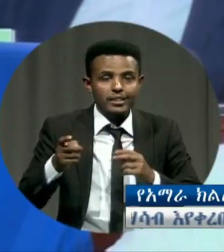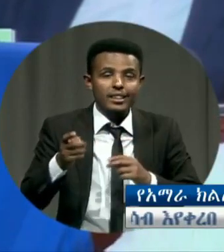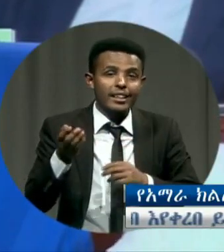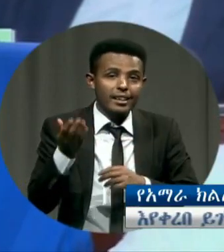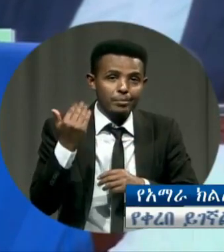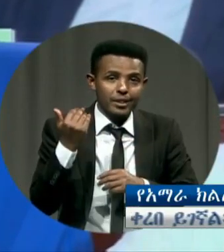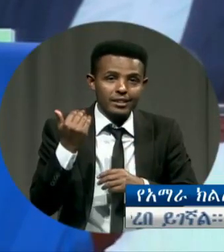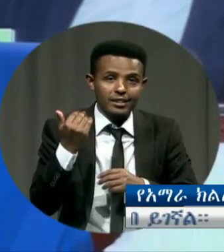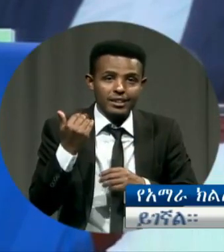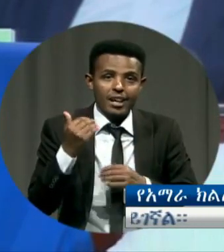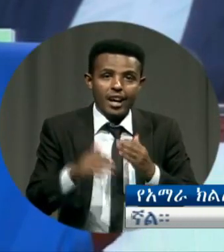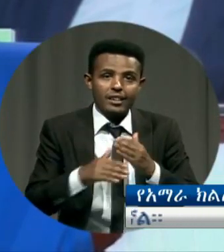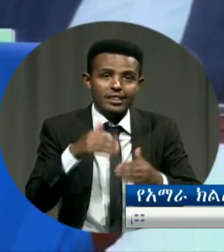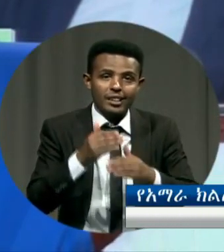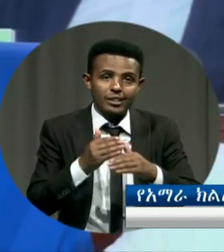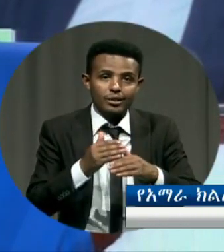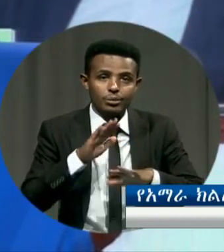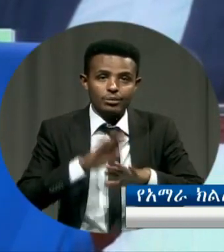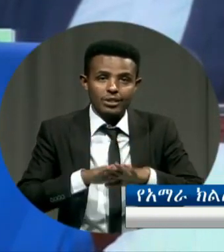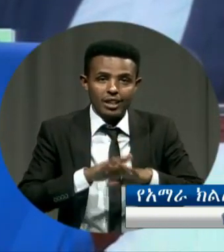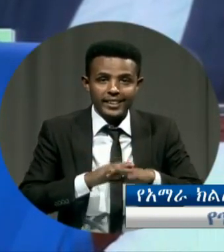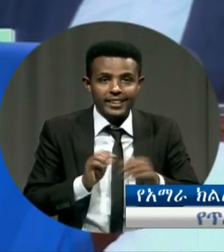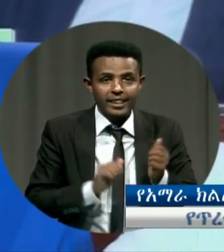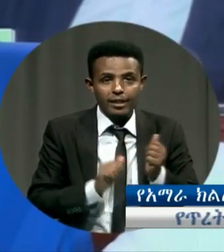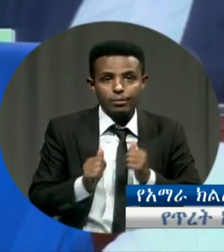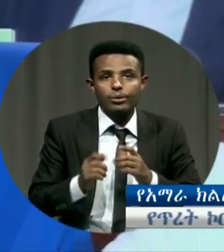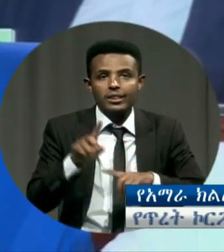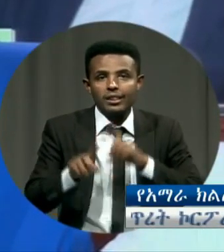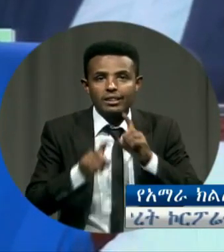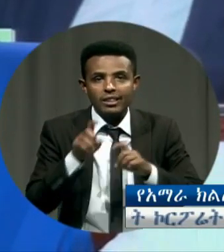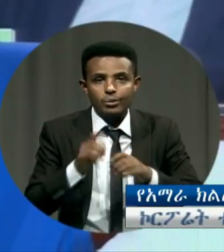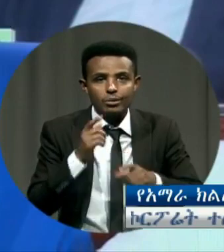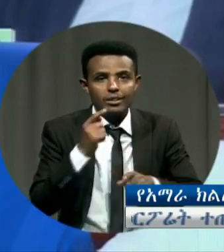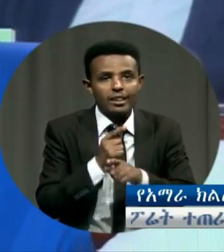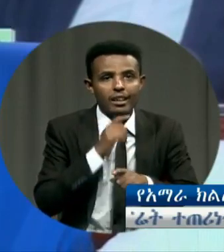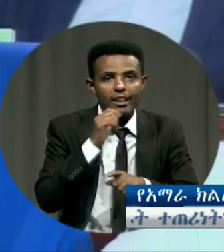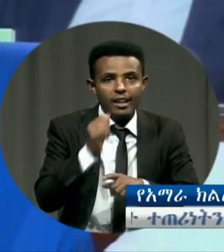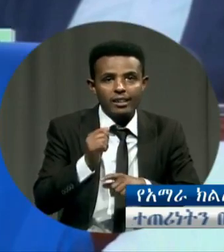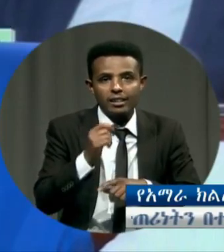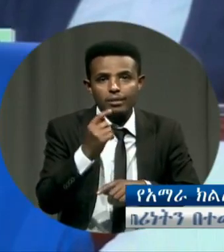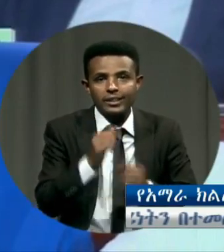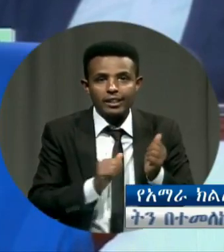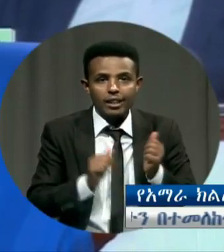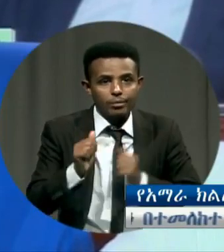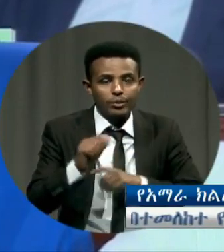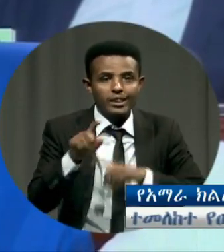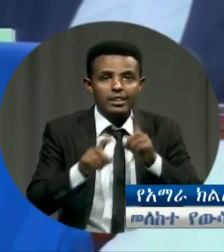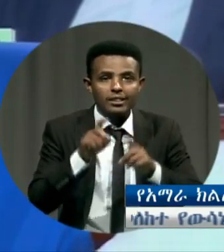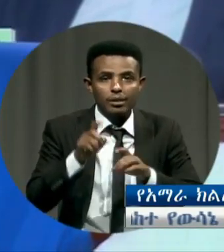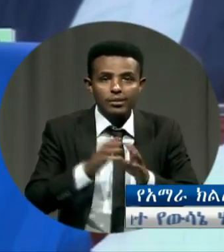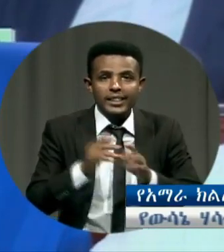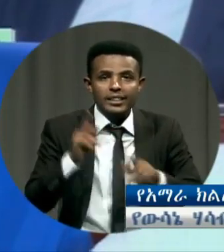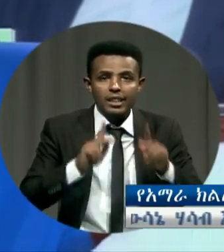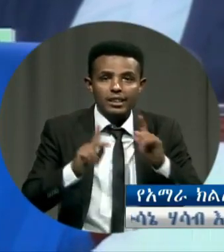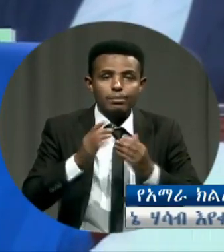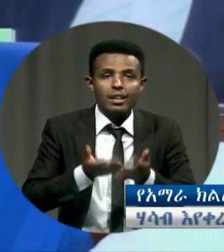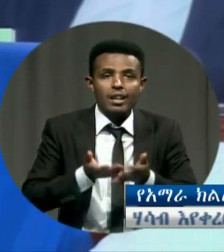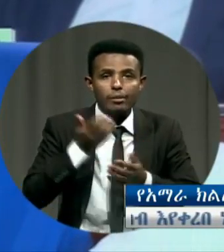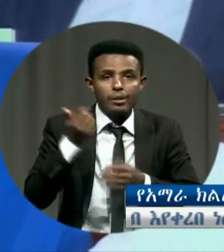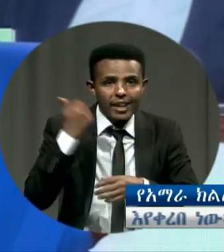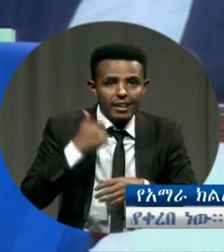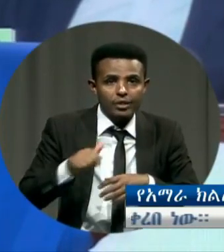አደረጃጀቱ ላይ እንደዚህ እንደዚህ ቀድሞ የተነሱት ልክ አይደሉም፣ መስተካከል አለባቸው። ሁለተኛ የህዝብ ሀብት ከሆነ ማናቸውም ያስተዳድረው